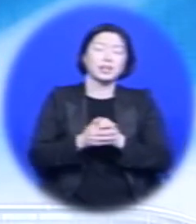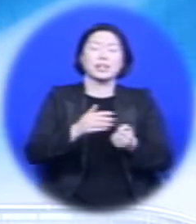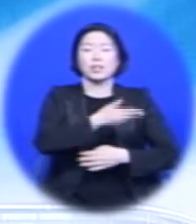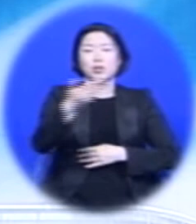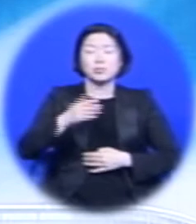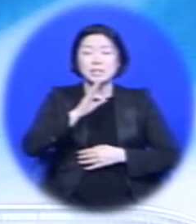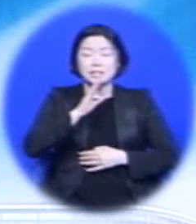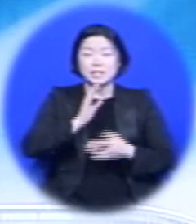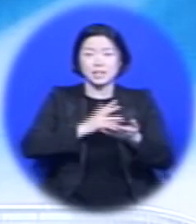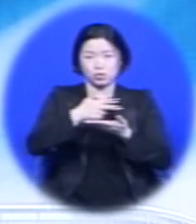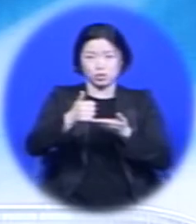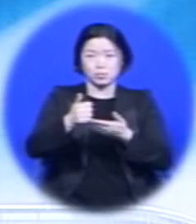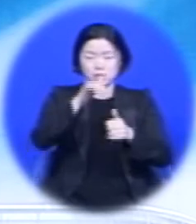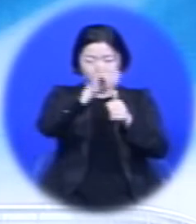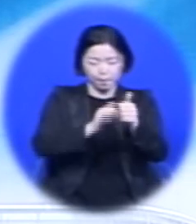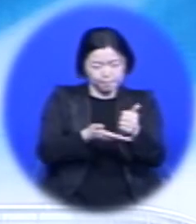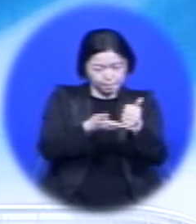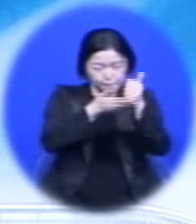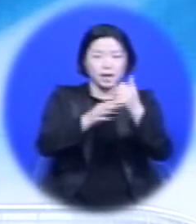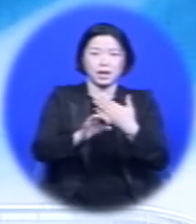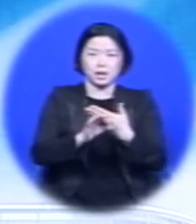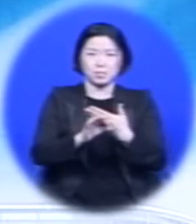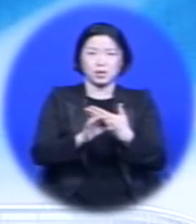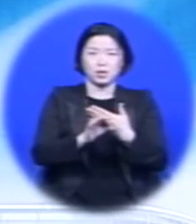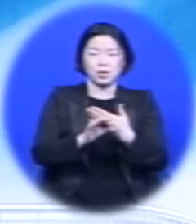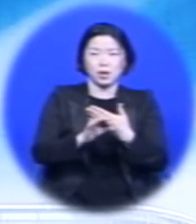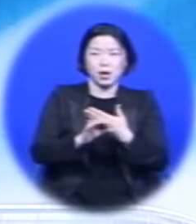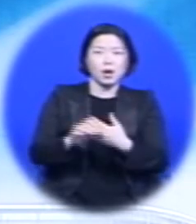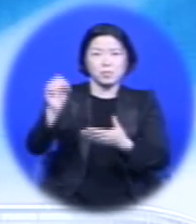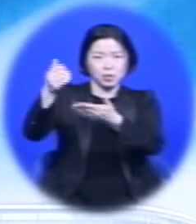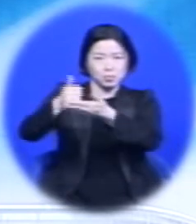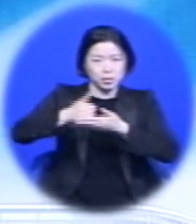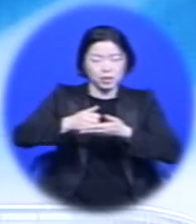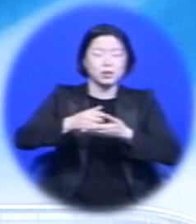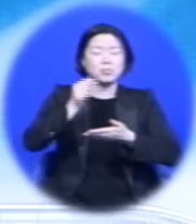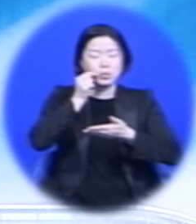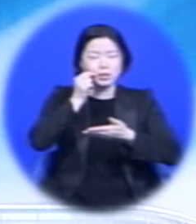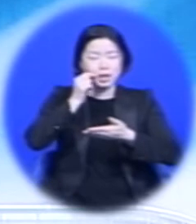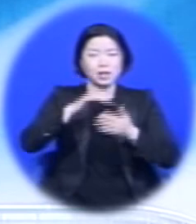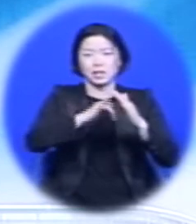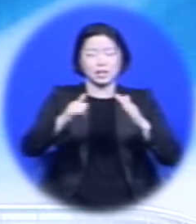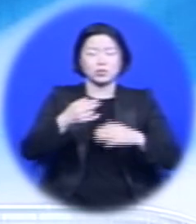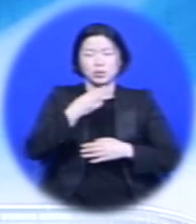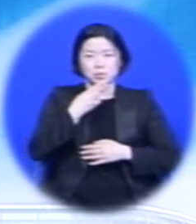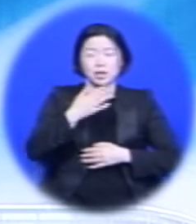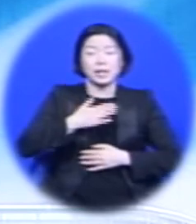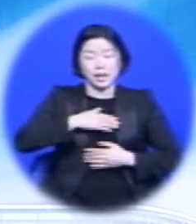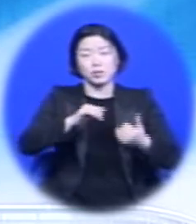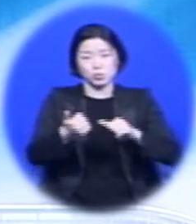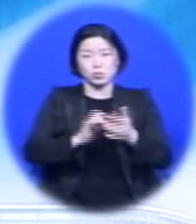진짜 주님을 경외하면 그러면 못 받아줄 가족이 없습니다. 나는 죽고 예수로